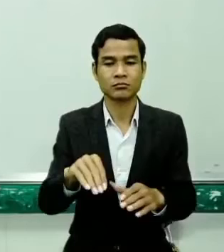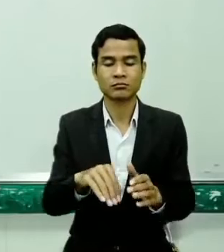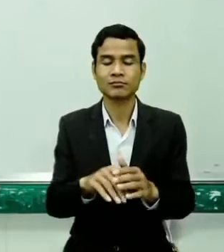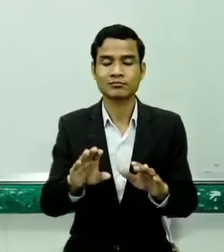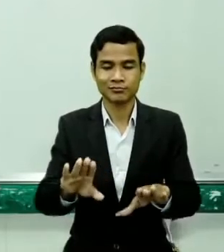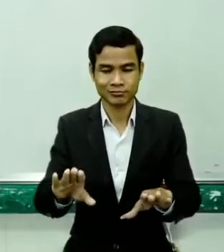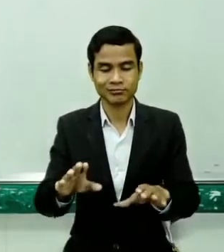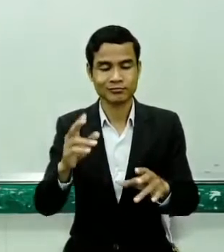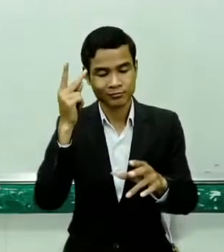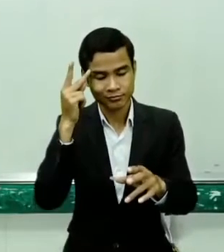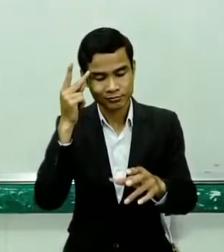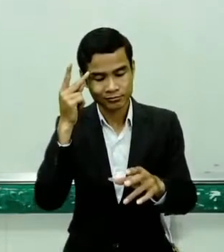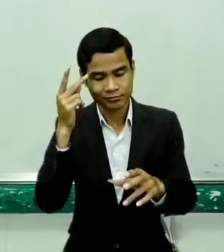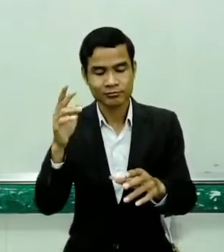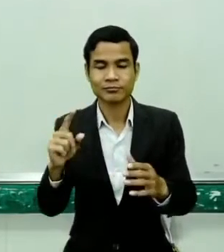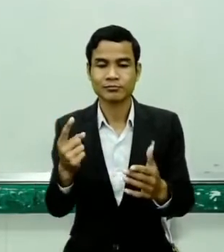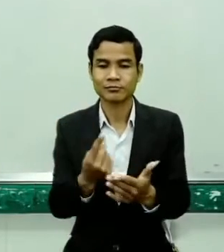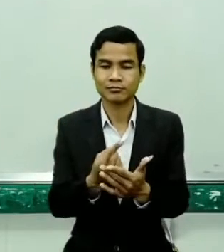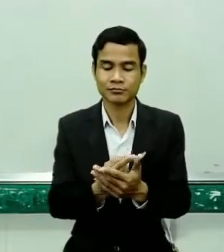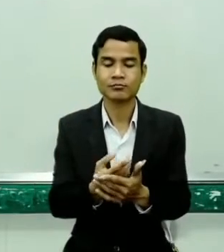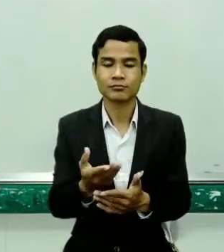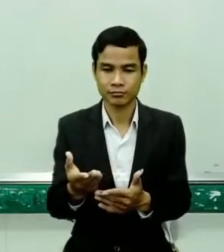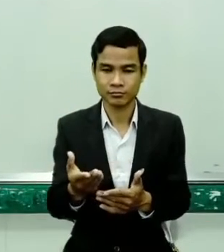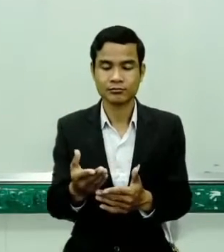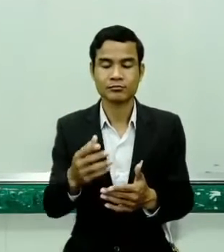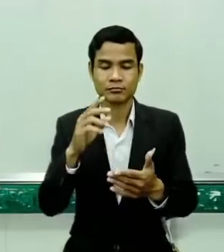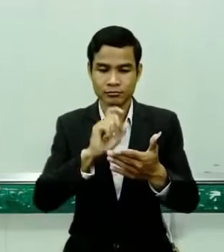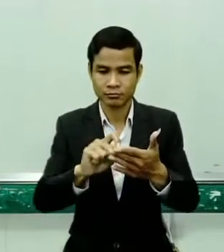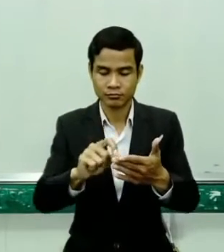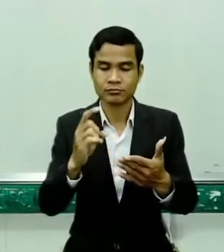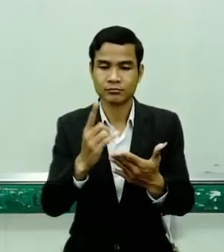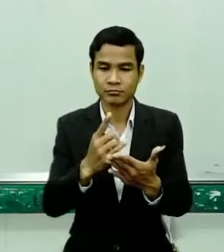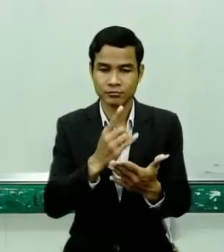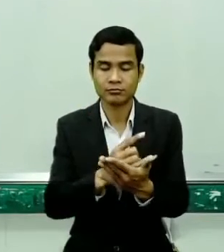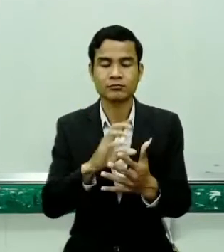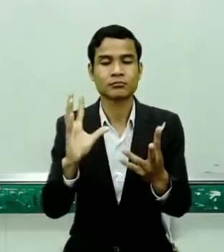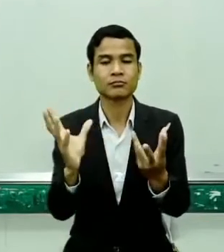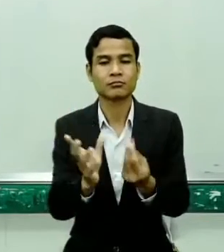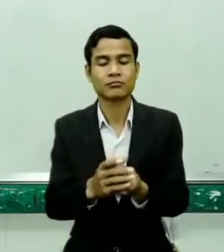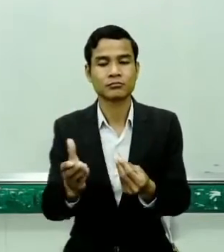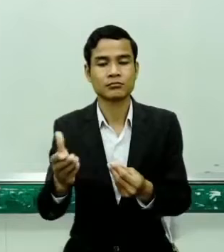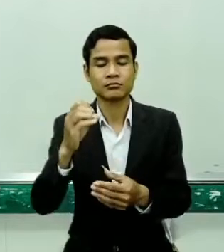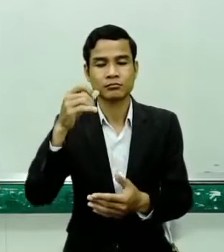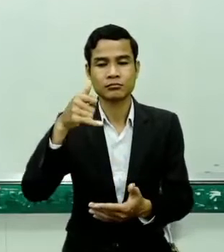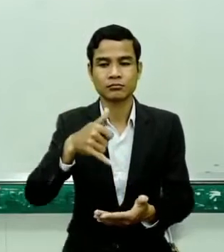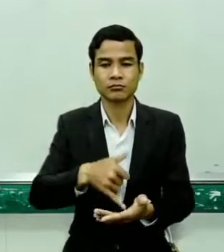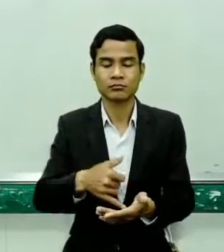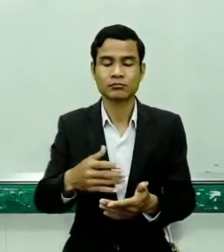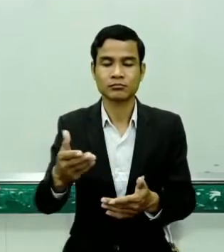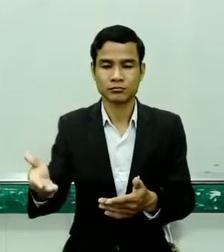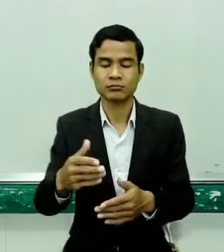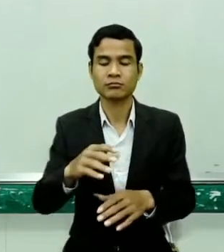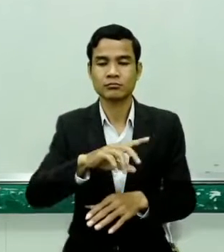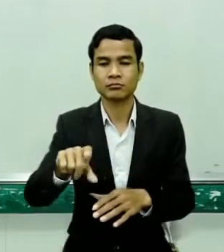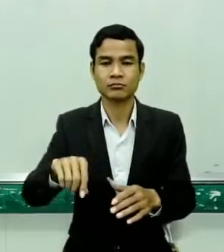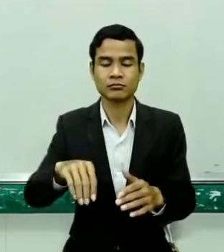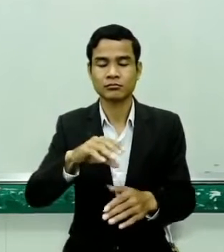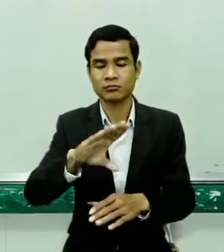á. Chô rúm. Sô xê chì mì riêng sẵn khạp. Thà ta nở thang ngay ní.